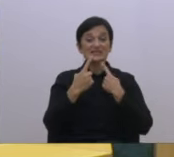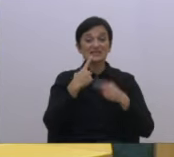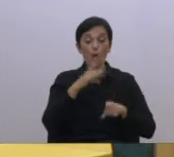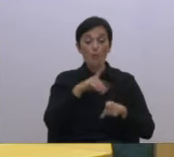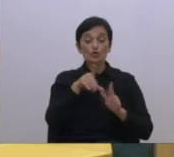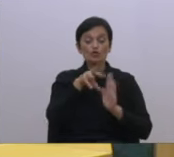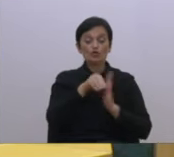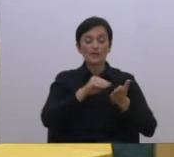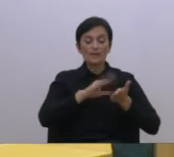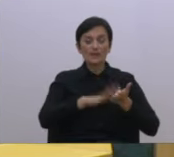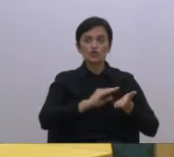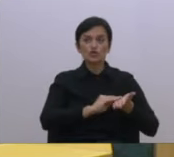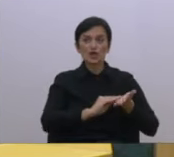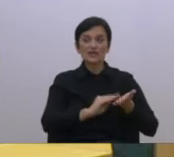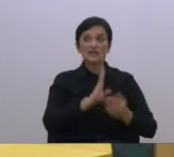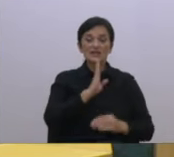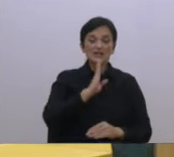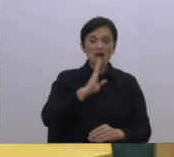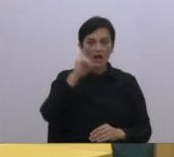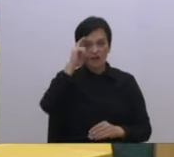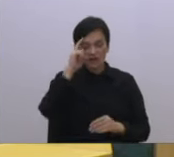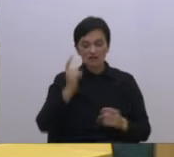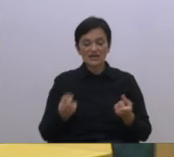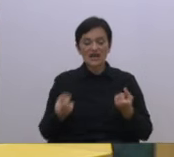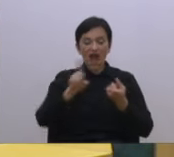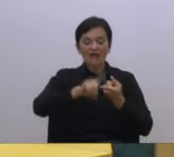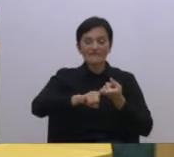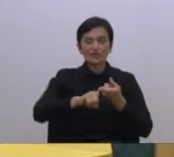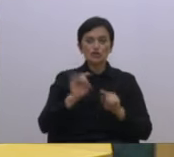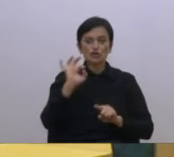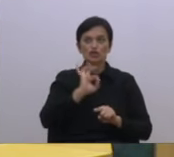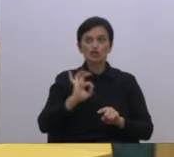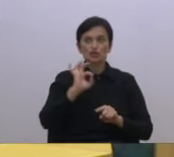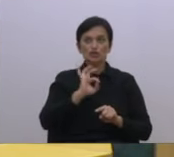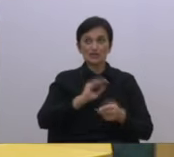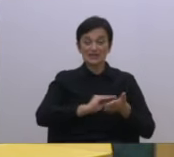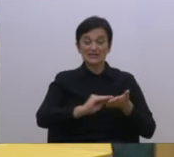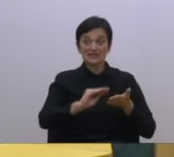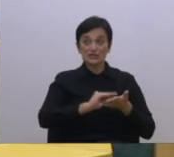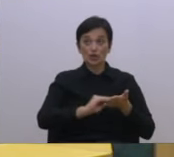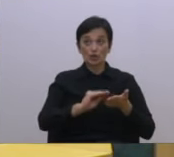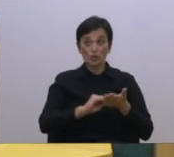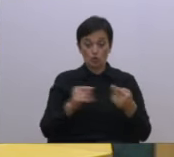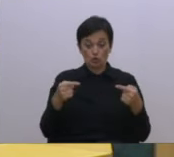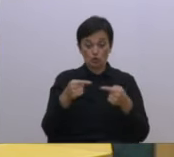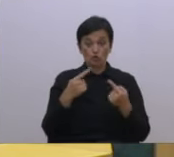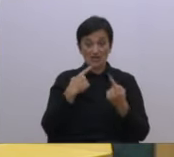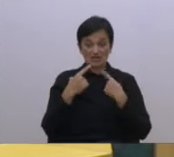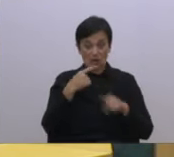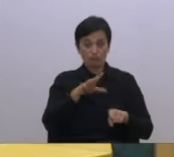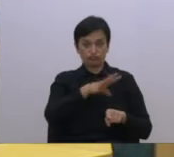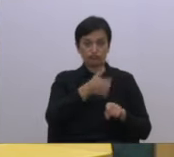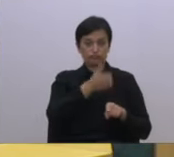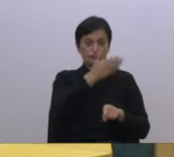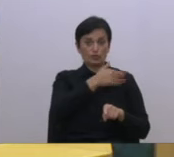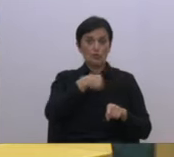შორის ის ჩანაწერი ქალის და მამაკაცის კავშირთან დაკავშირებით ის იწერებოდა, ზუსტად ეს საუბარი იყო. მეც